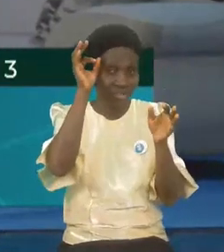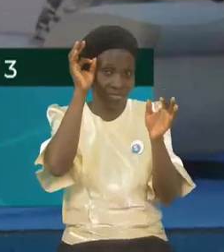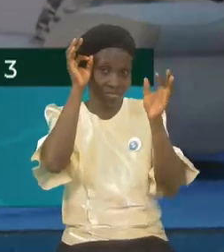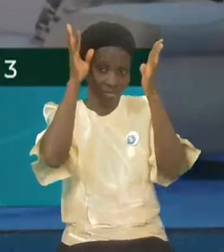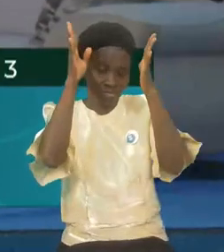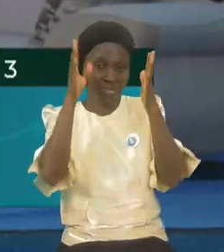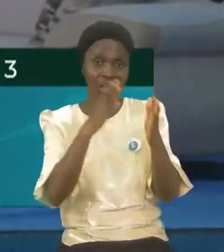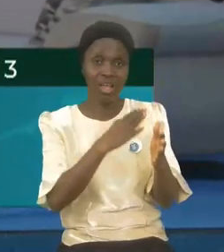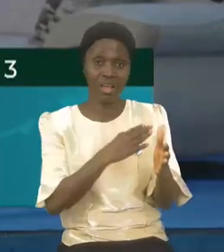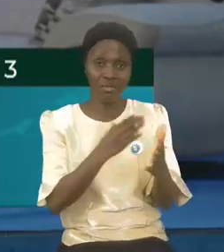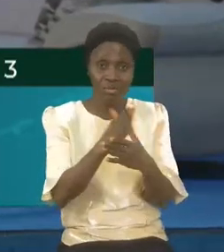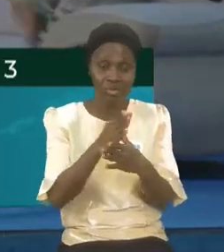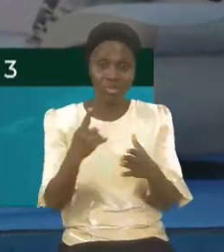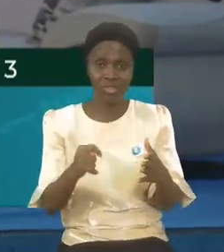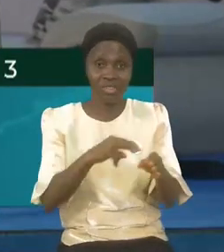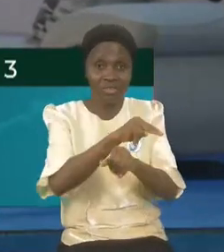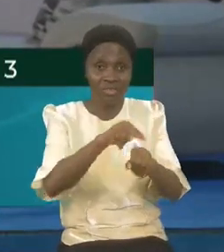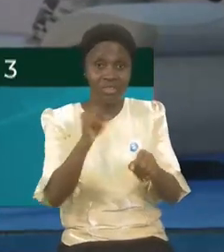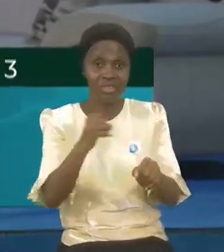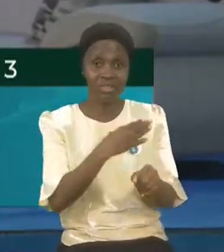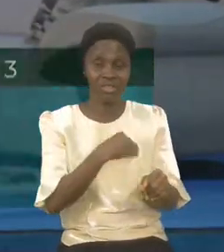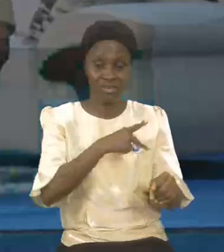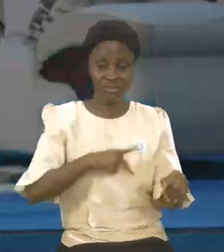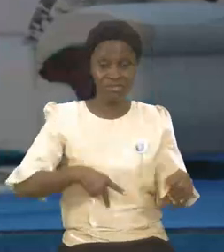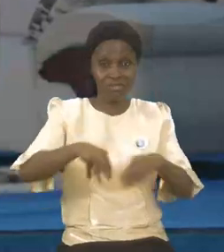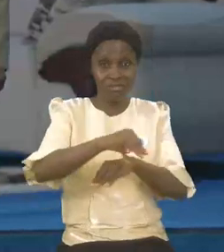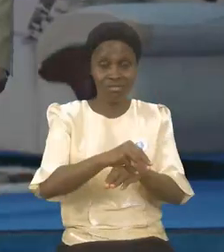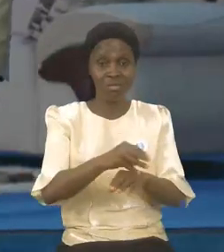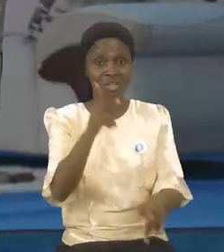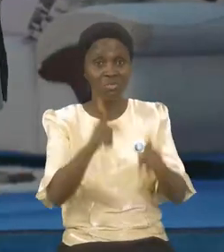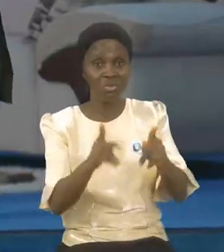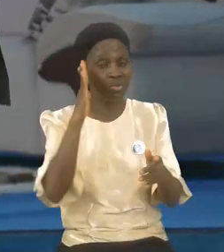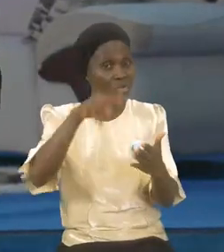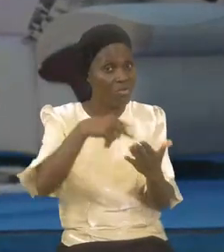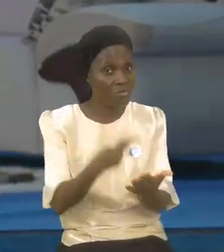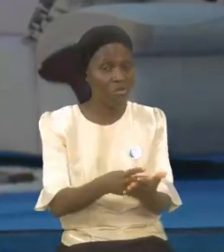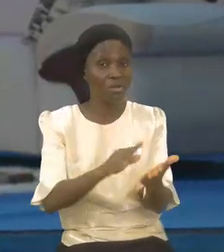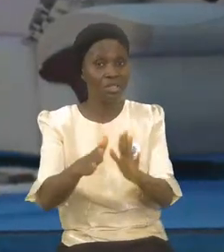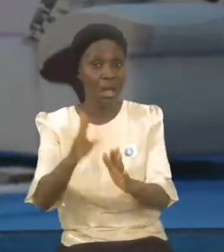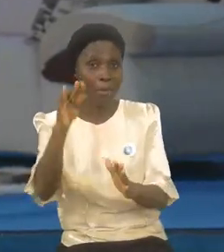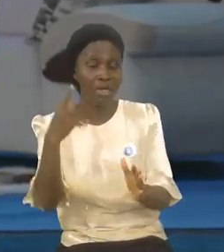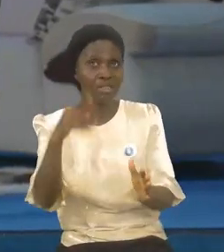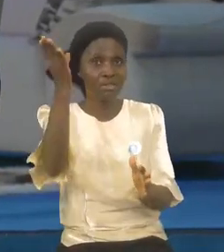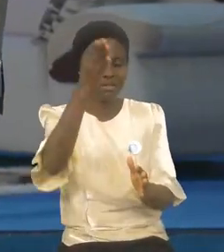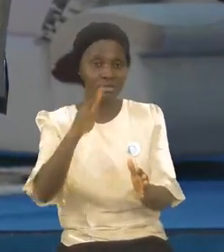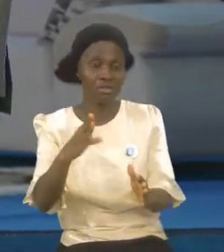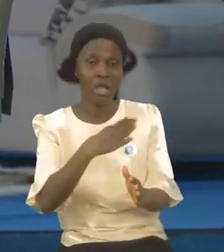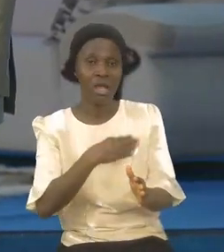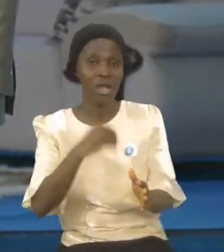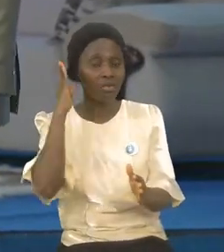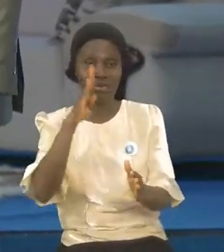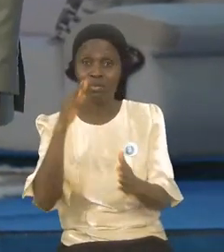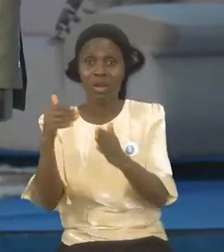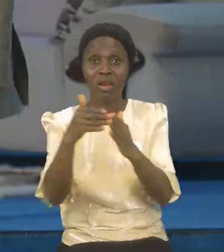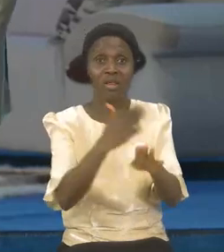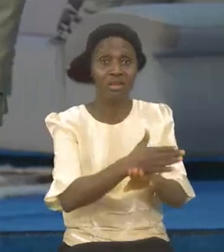ces nations et ces empires, et les gens tomberont sous le tranchant de l'épée. Ils seront